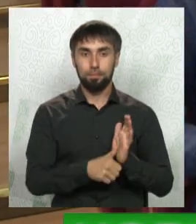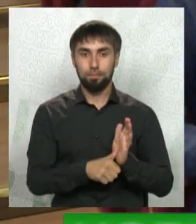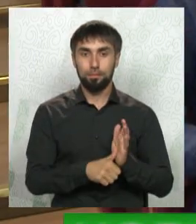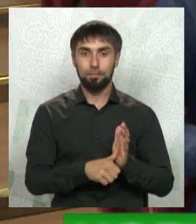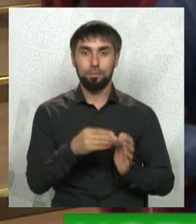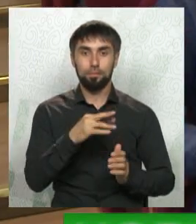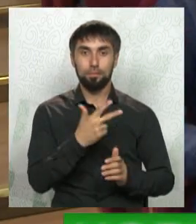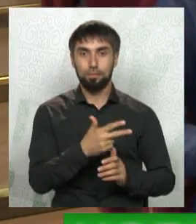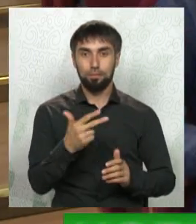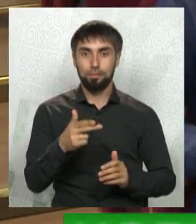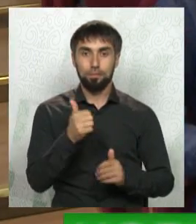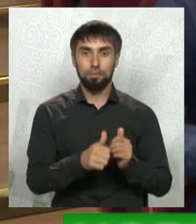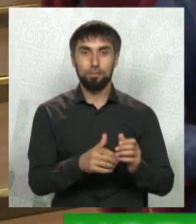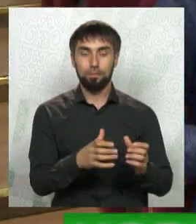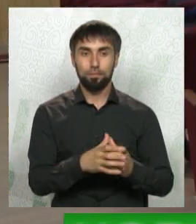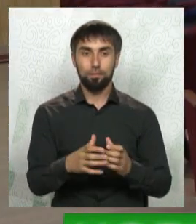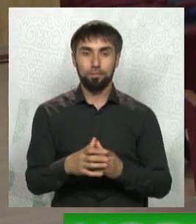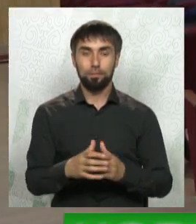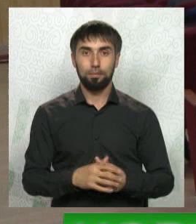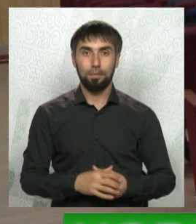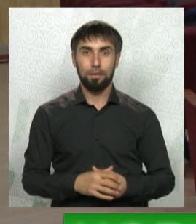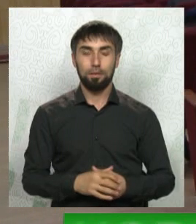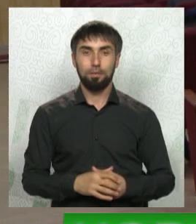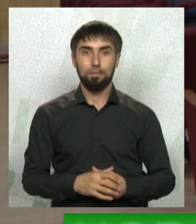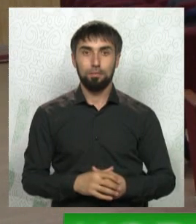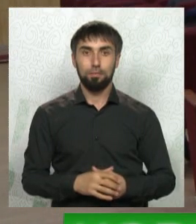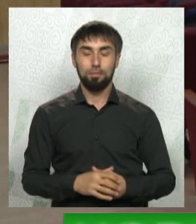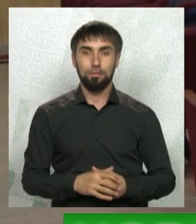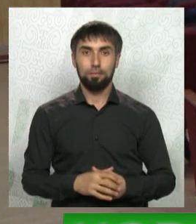по 3 в каждой группе. Мусульм Ганиев, Асхаб Белакиев, Новости 24.